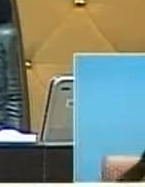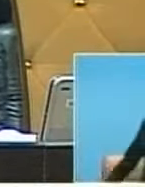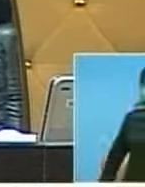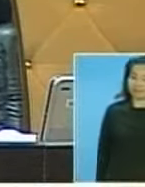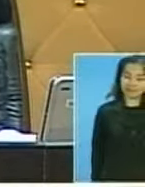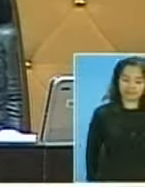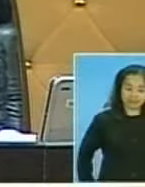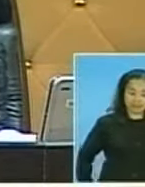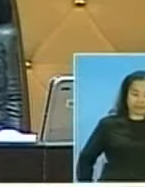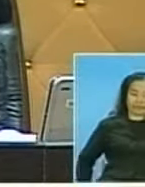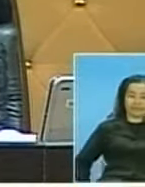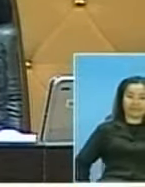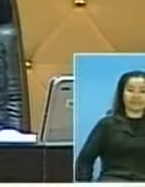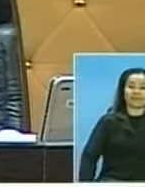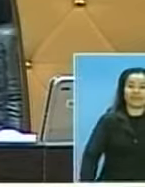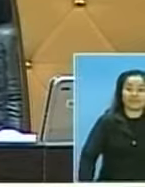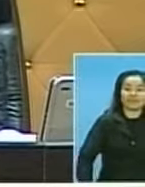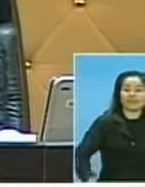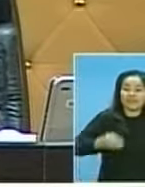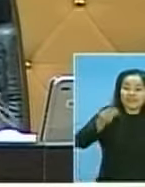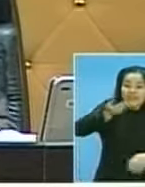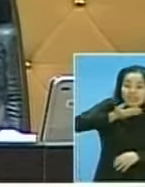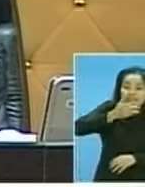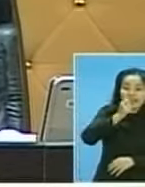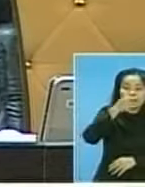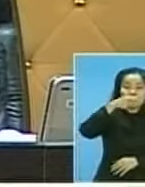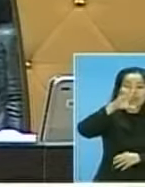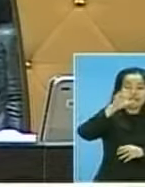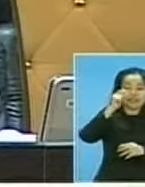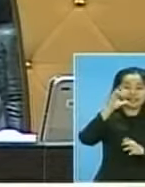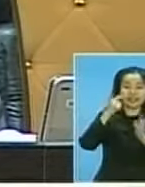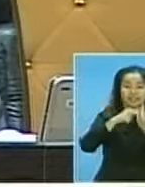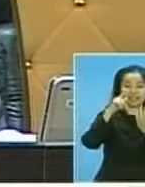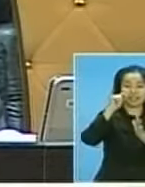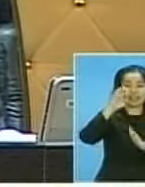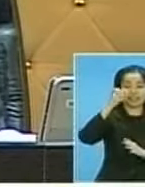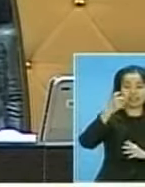เชิญท่านอภิชาติศักดิ์เศษครับ